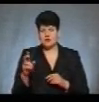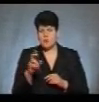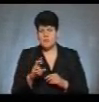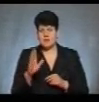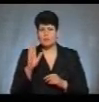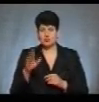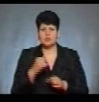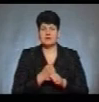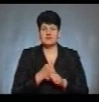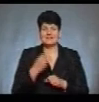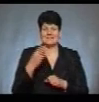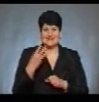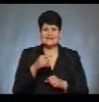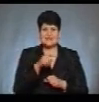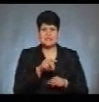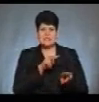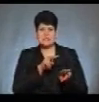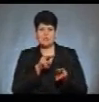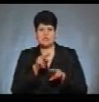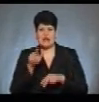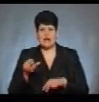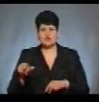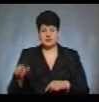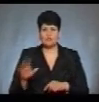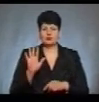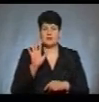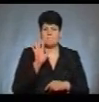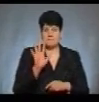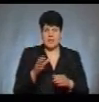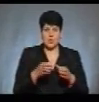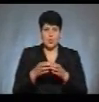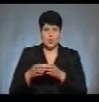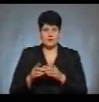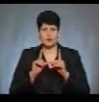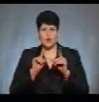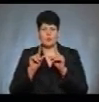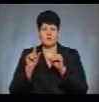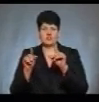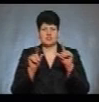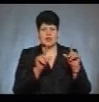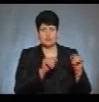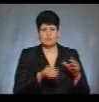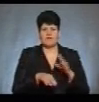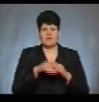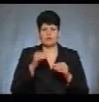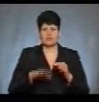буде працювати 30 їхніх спостерігачів. Буде 5 мобільних груп, які об'їжджатимуть виборчі